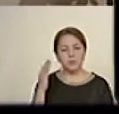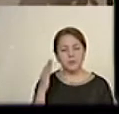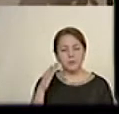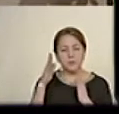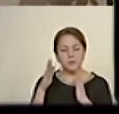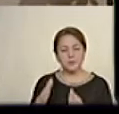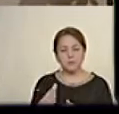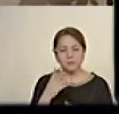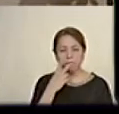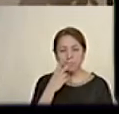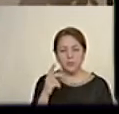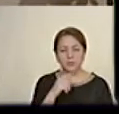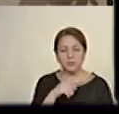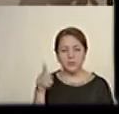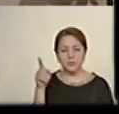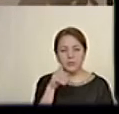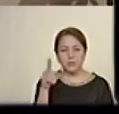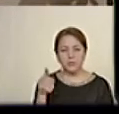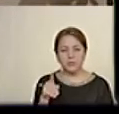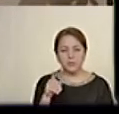Укажите стрелками.